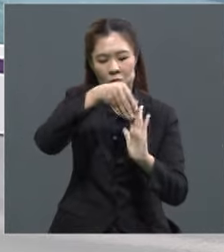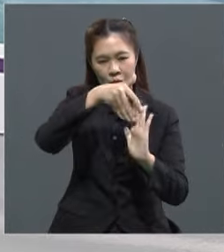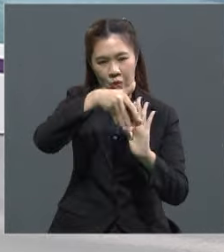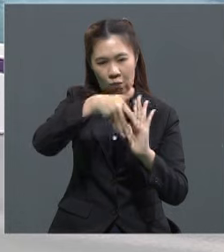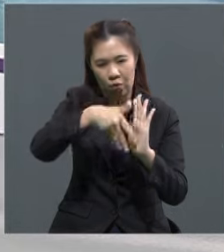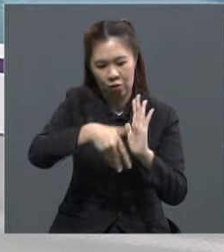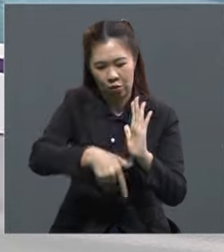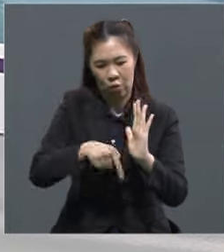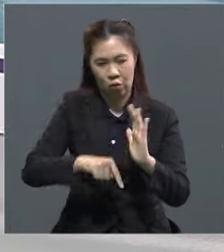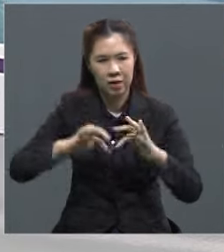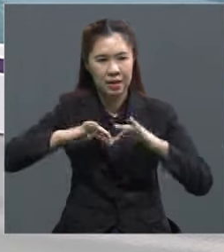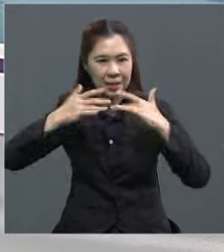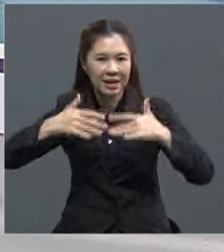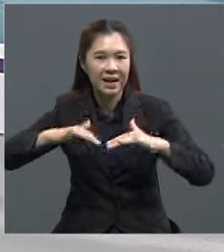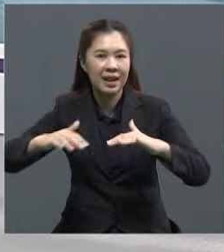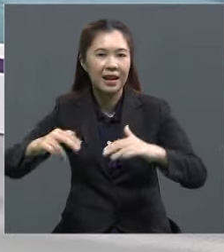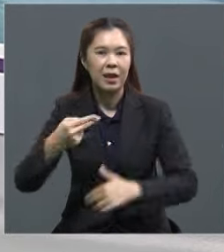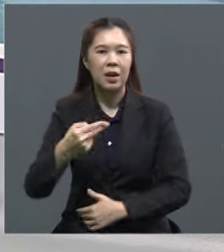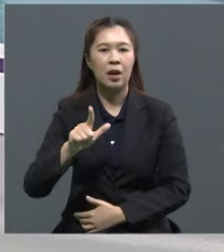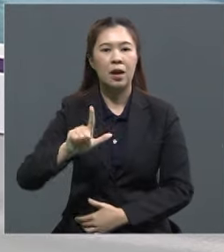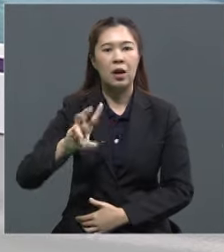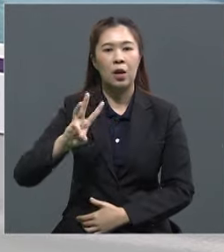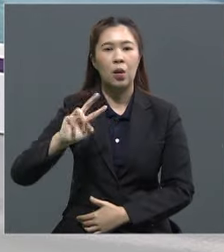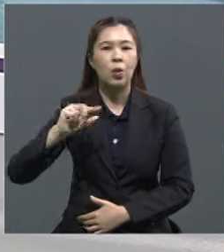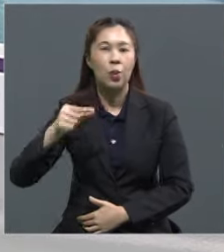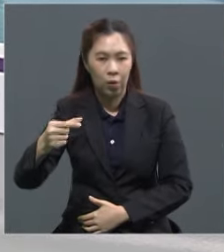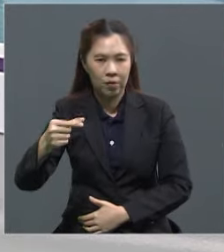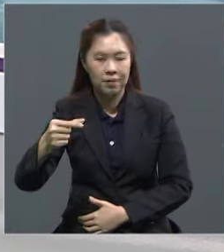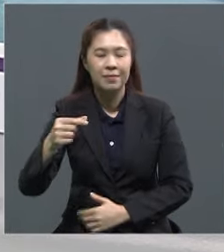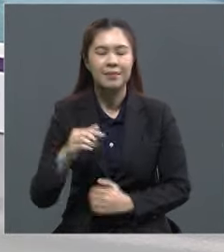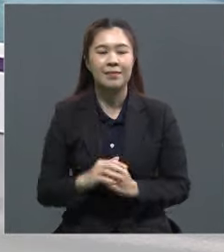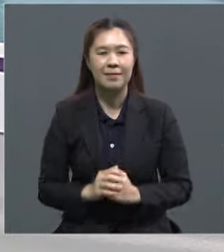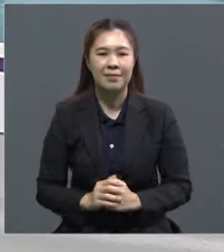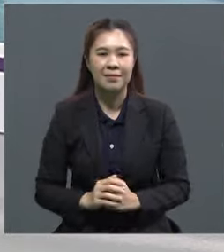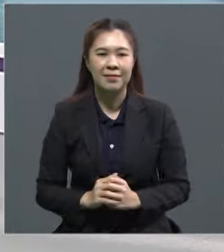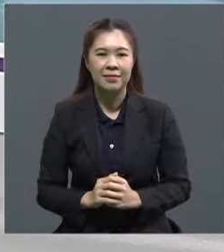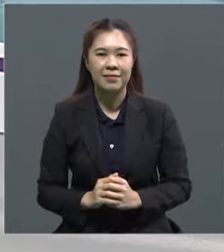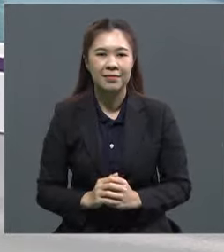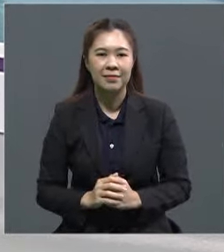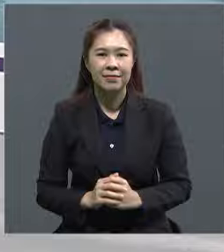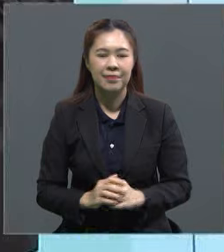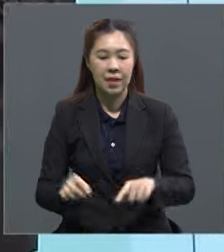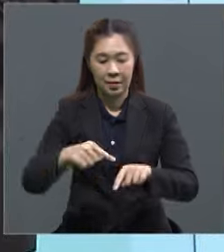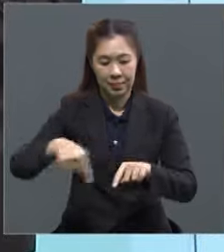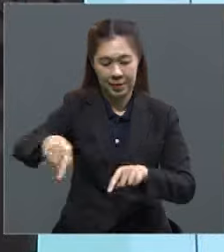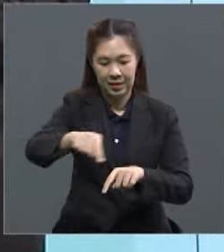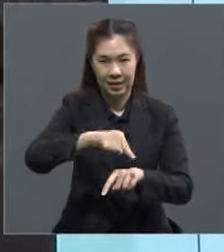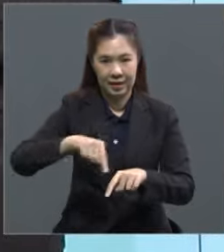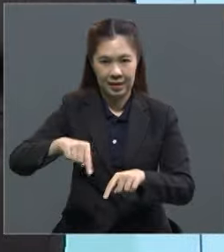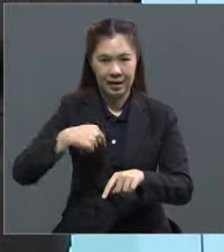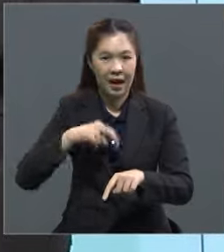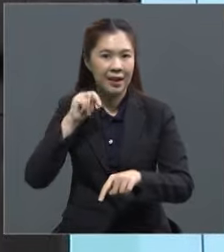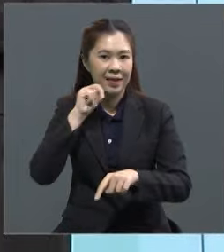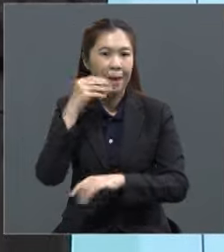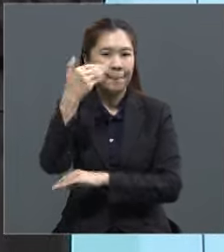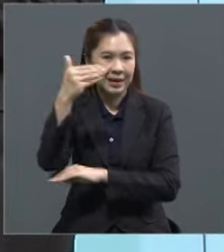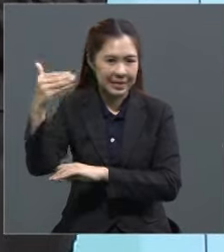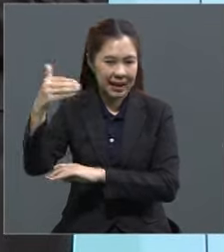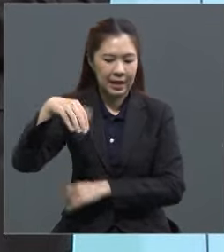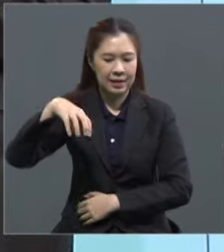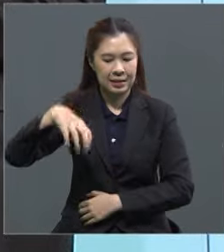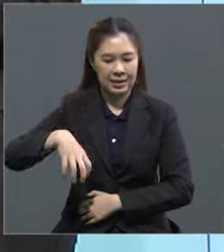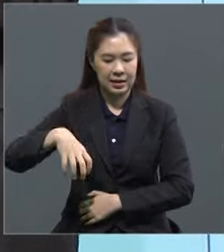ทะเลหลวงนะครับทะเลหลวงตรงนี้เนี่ยเพราะฉะนั้นเนี่ยอ่าเราในพื้นที่นะครับทางสำนักงานทรัพยากรน้ำแห่งชาติเนี่ยตั้ง